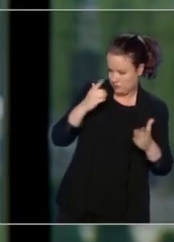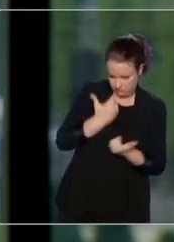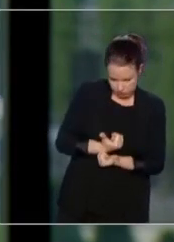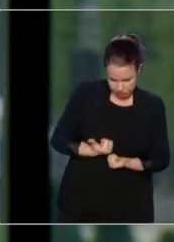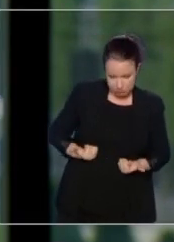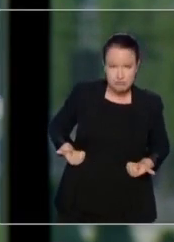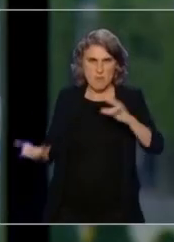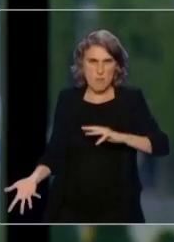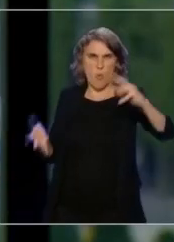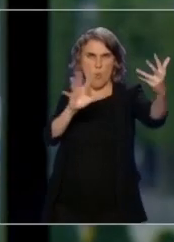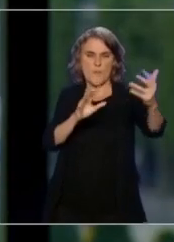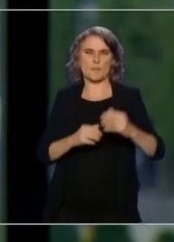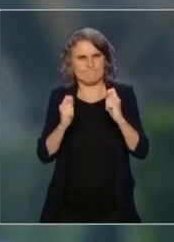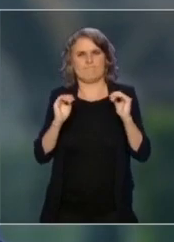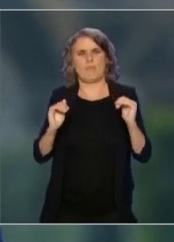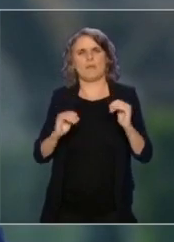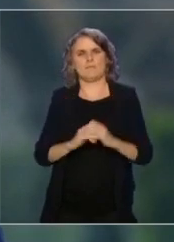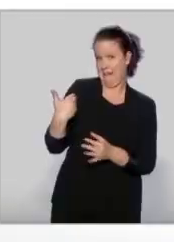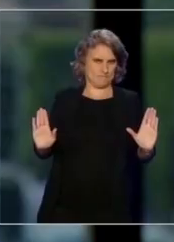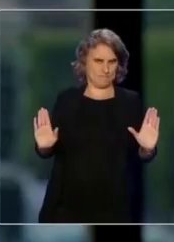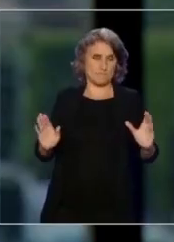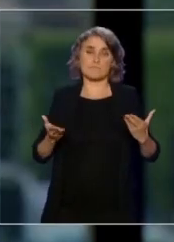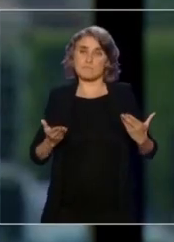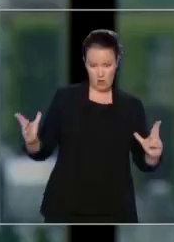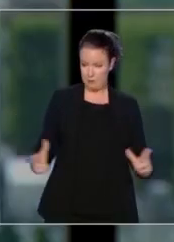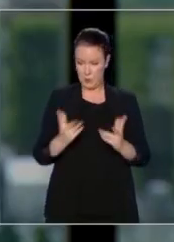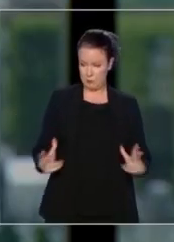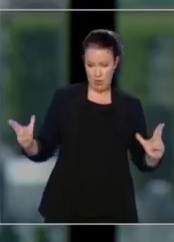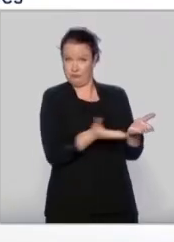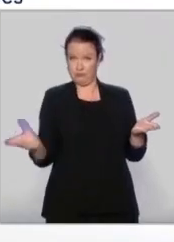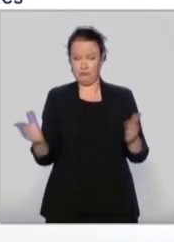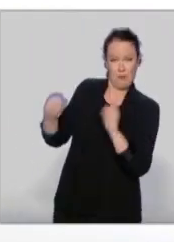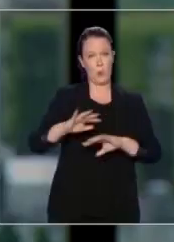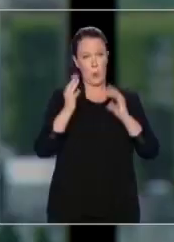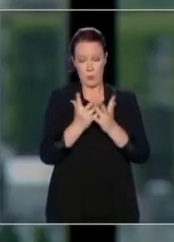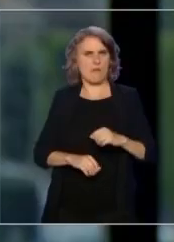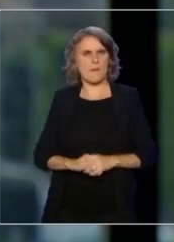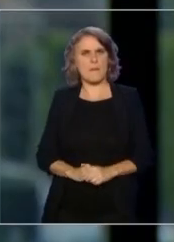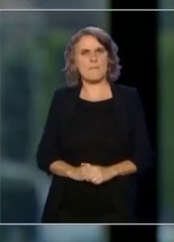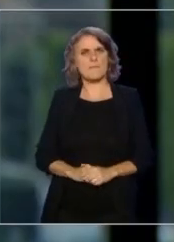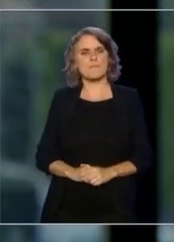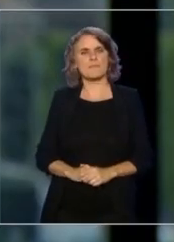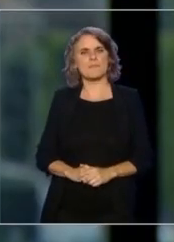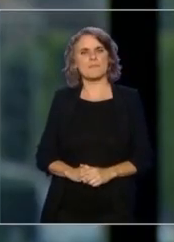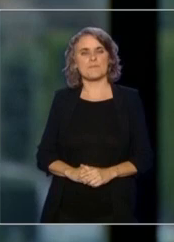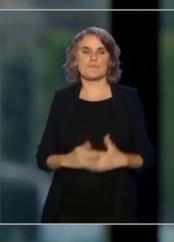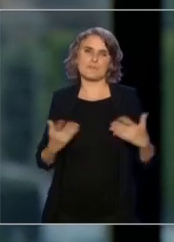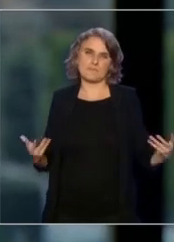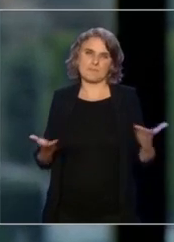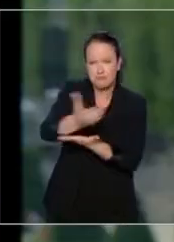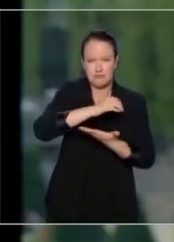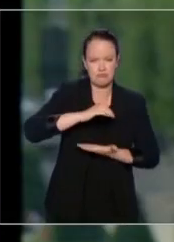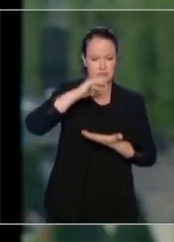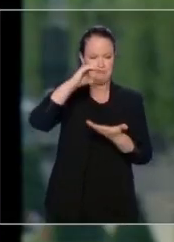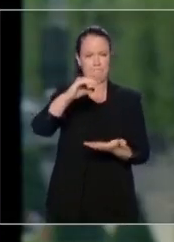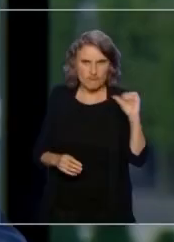ce soir que j'ai lancé le virus sur Jean Castex de LOL. J'ai fait la nausée. Mes chers compatriotes,